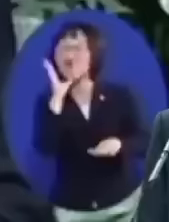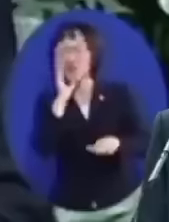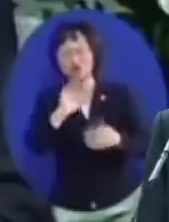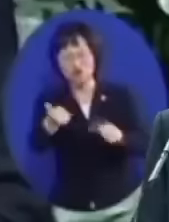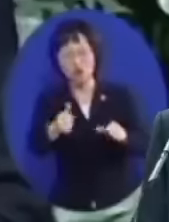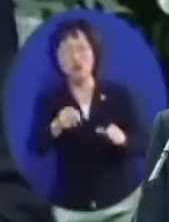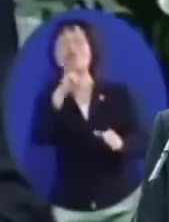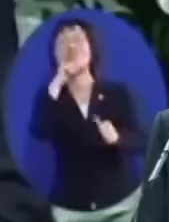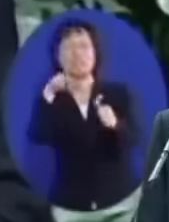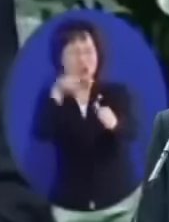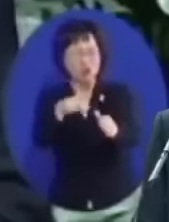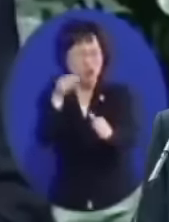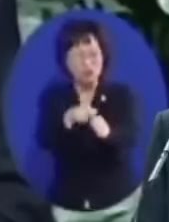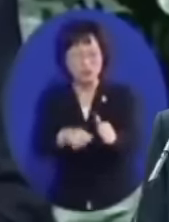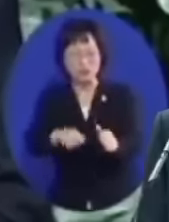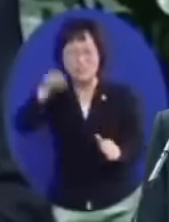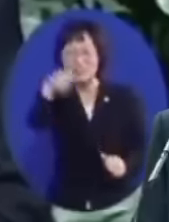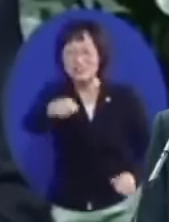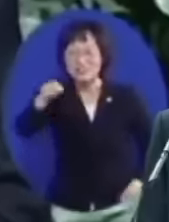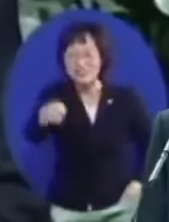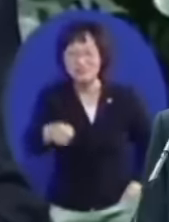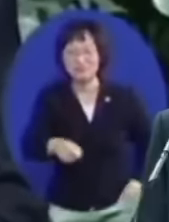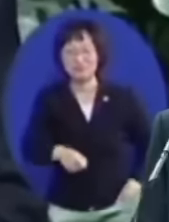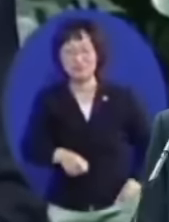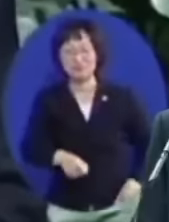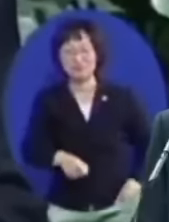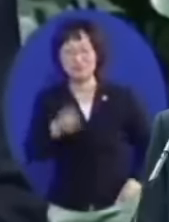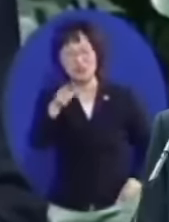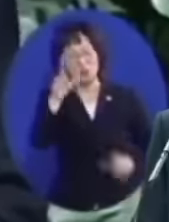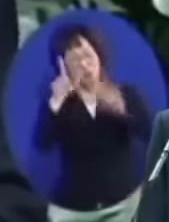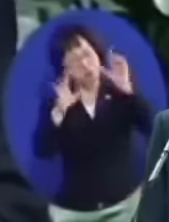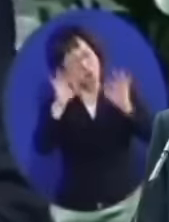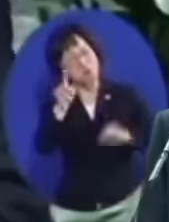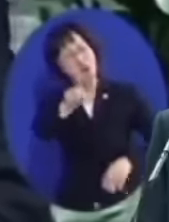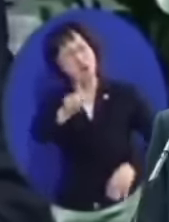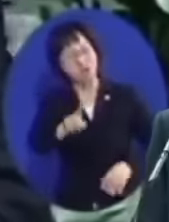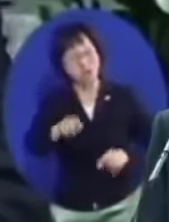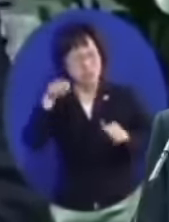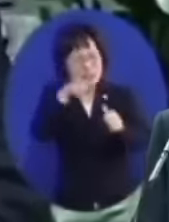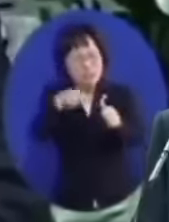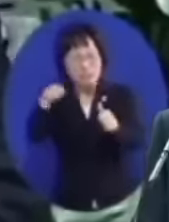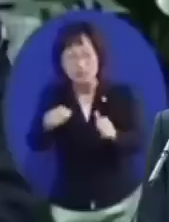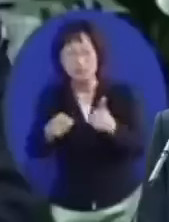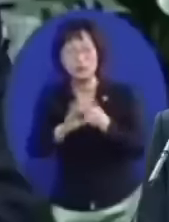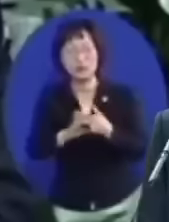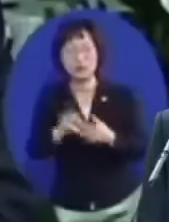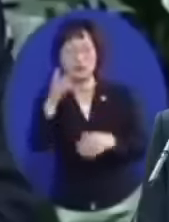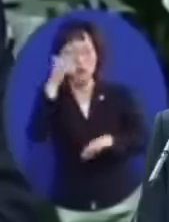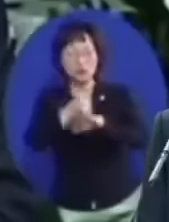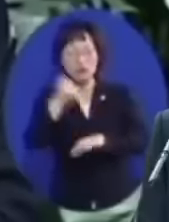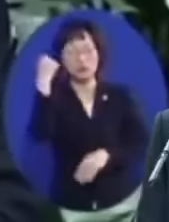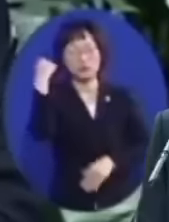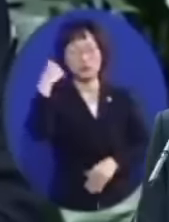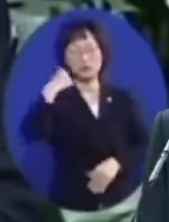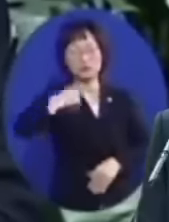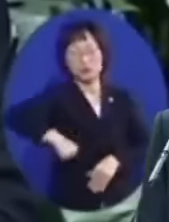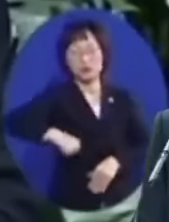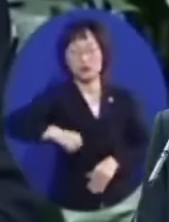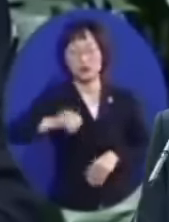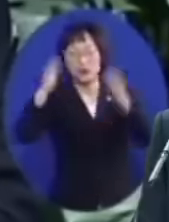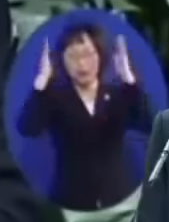봤지 다리 밑에 있는 거지 봤지 네가 그 꼬라지 된다 그러면 점점 더 반발을 하고 공부를 안 하게 되는